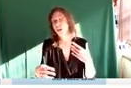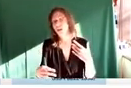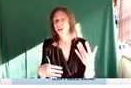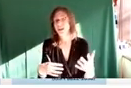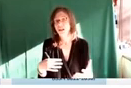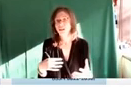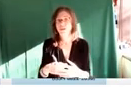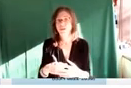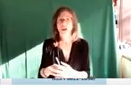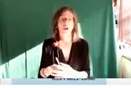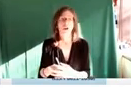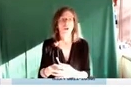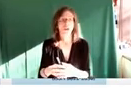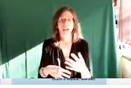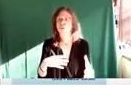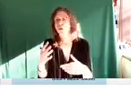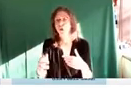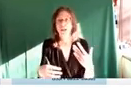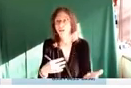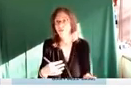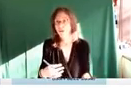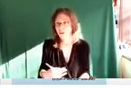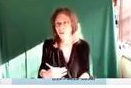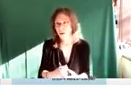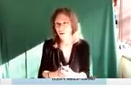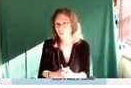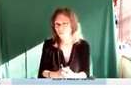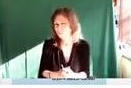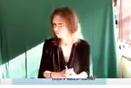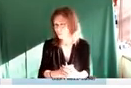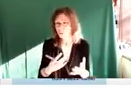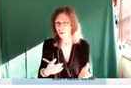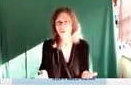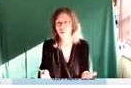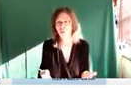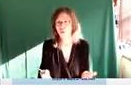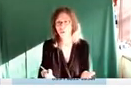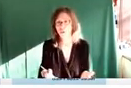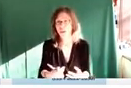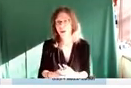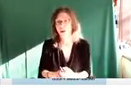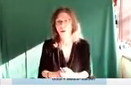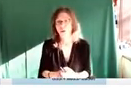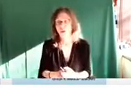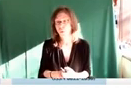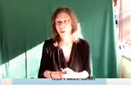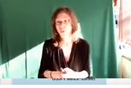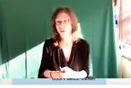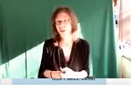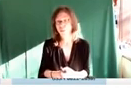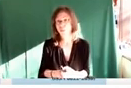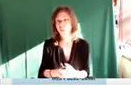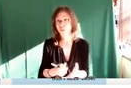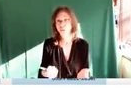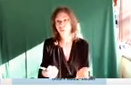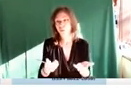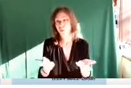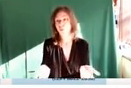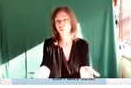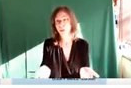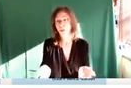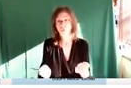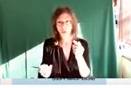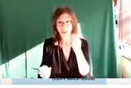code, l'analyse, les résultats, les graphiques, etc. Mais dans le fond, c'est un outil qui pourrait être utile pour tous.